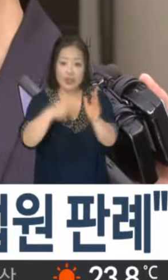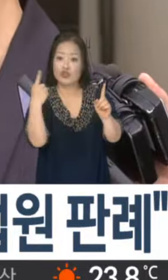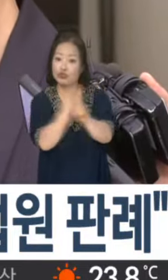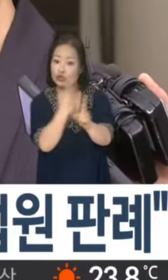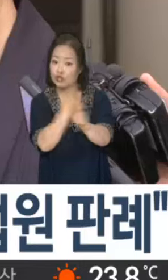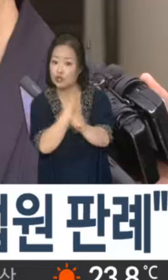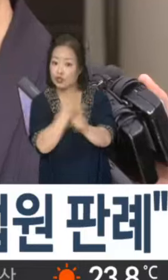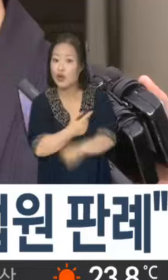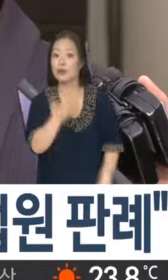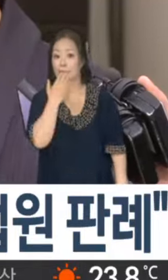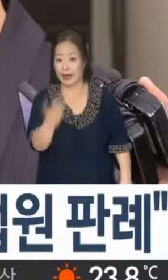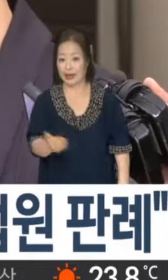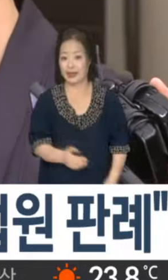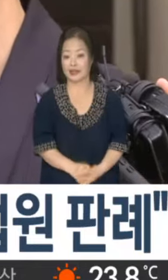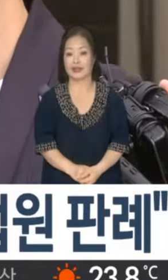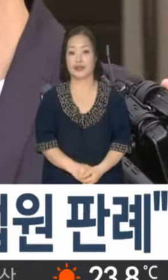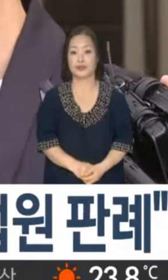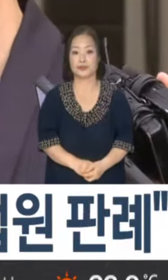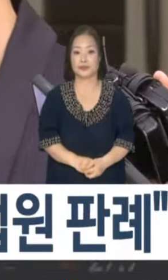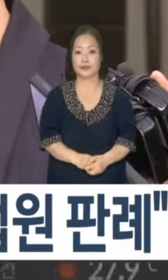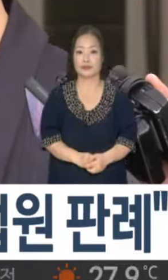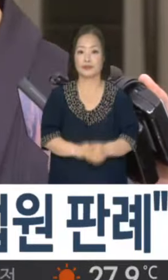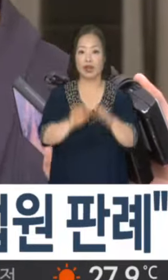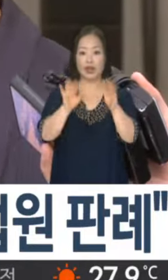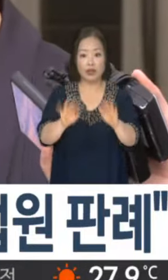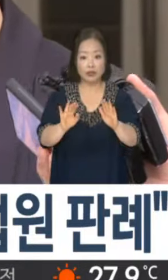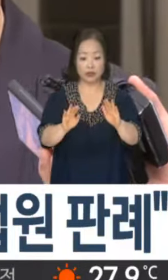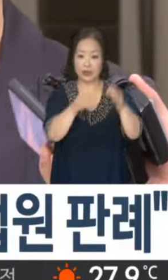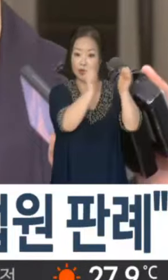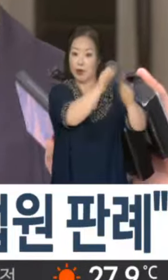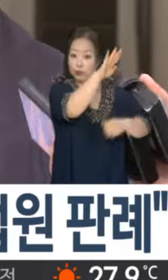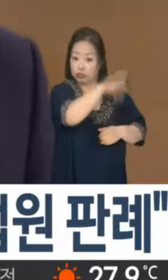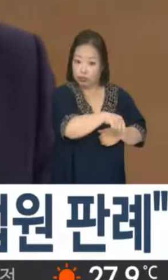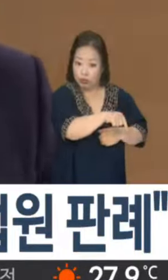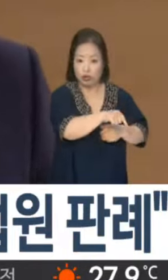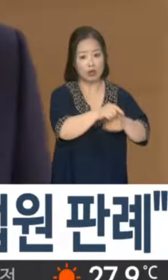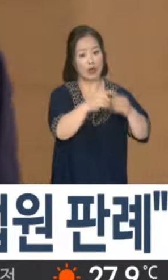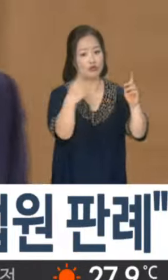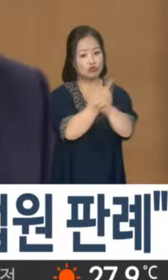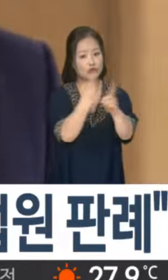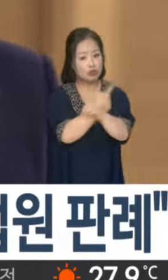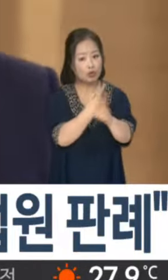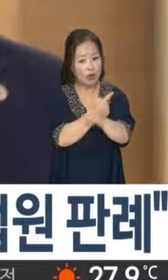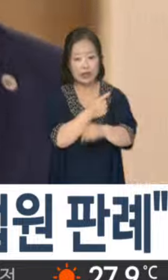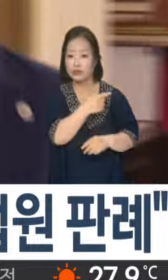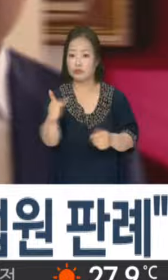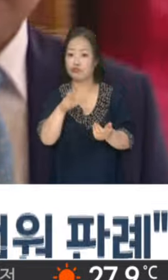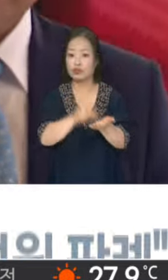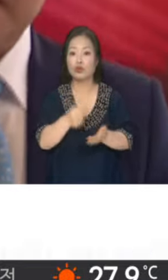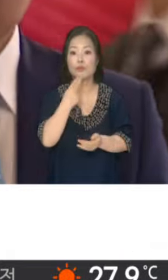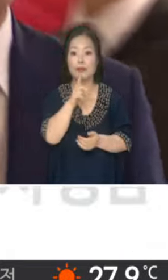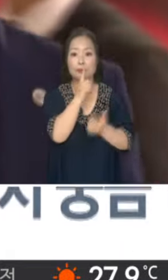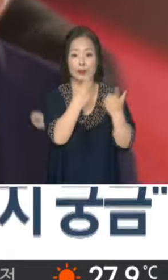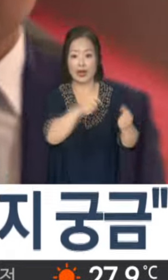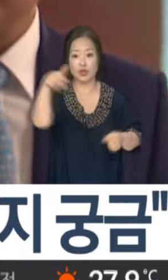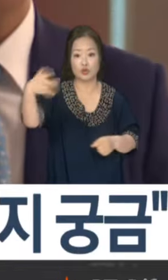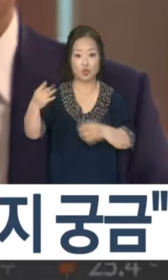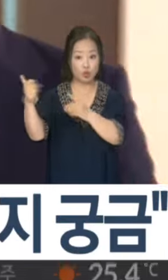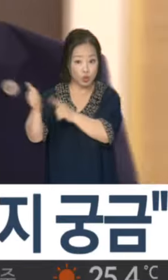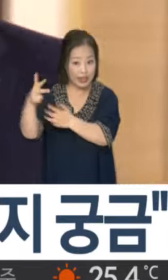수 있다는 것이 대법원 판례라고 수정에 문제가 없다는 입장을 밝혔습니다이 같은 설명에 최회장 측은